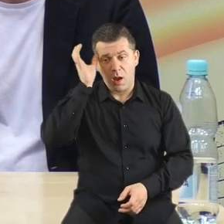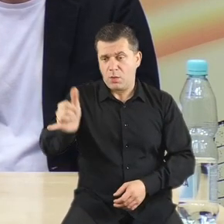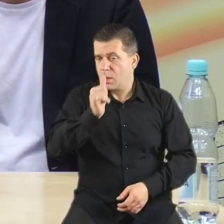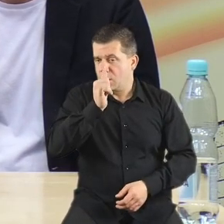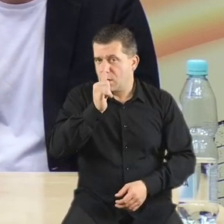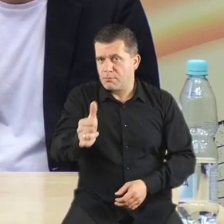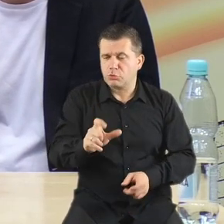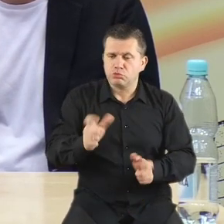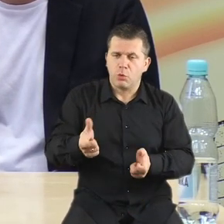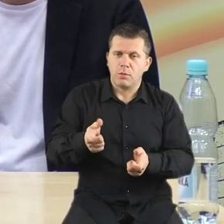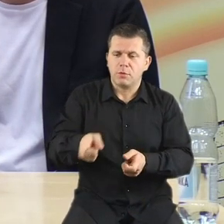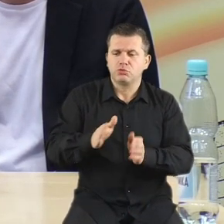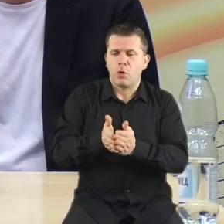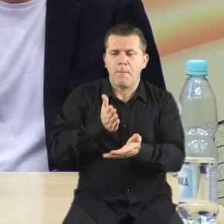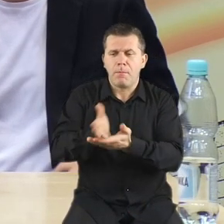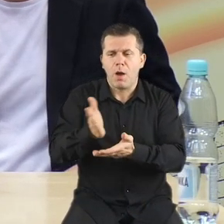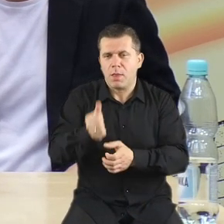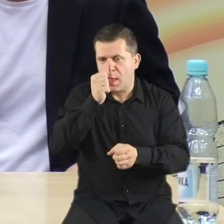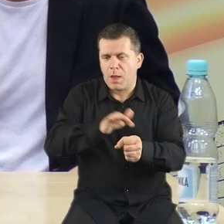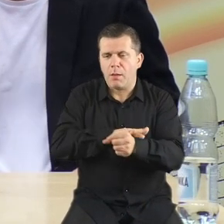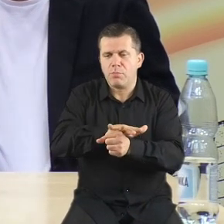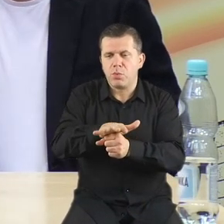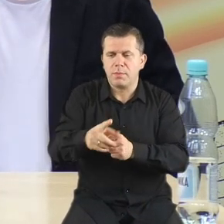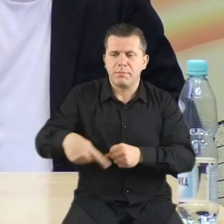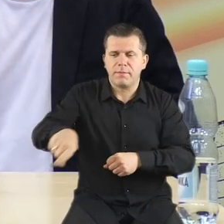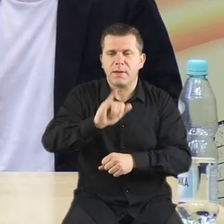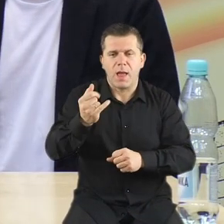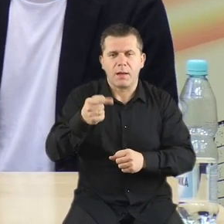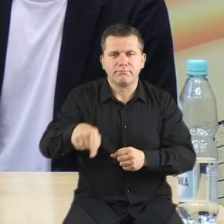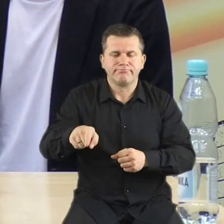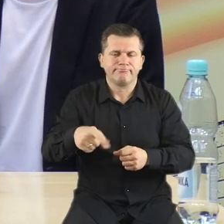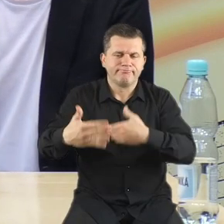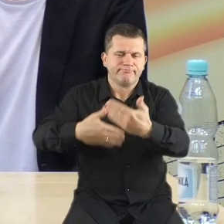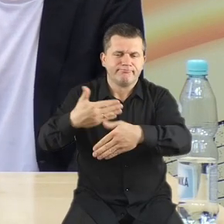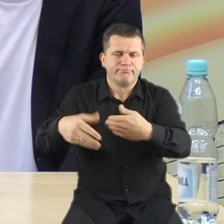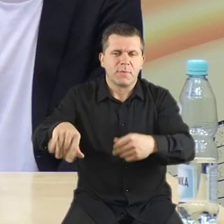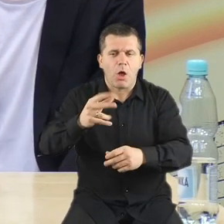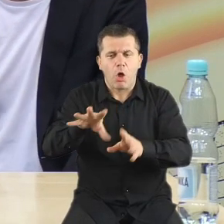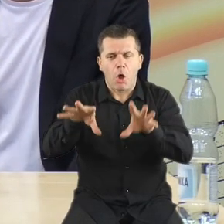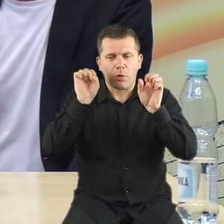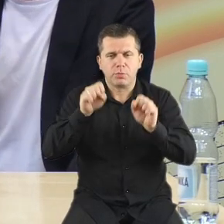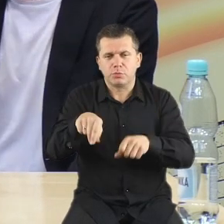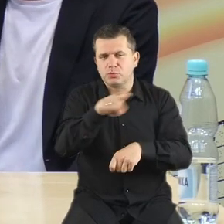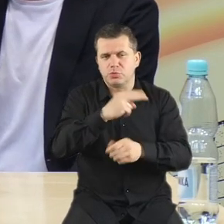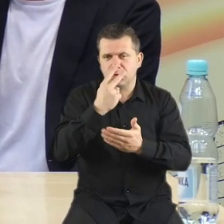gdyby nie może pomóc w żaden sposób książce, nie może wpłynąć na percepcję jej przez czytelnika.